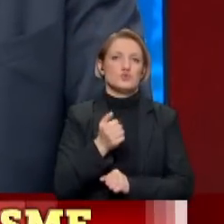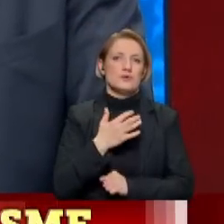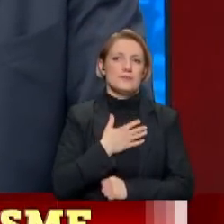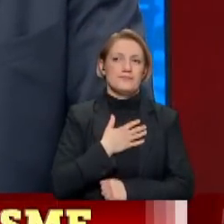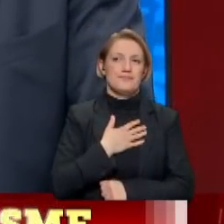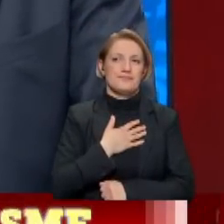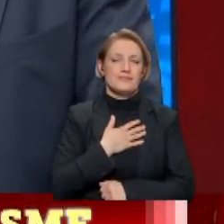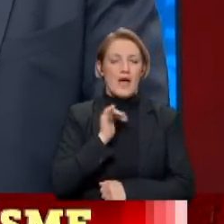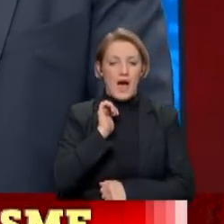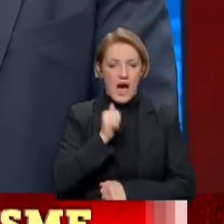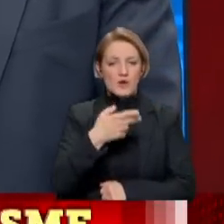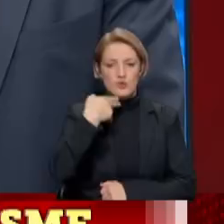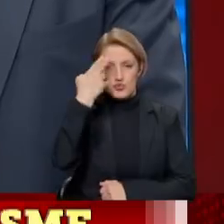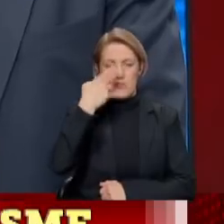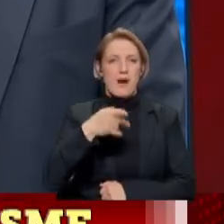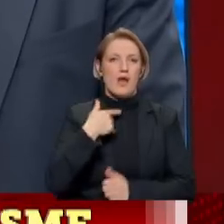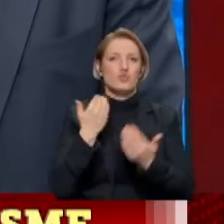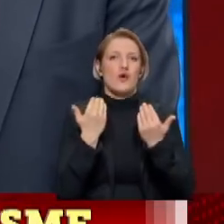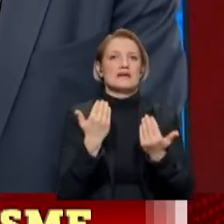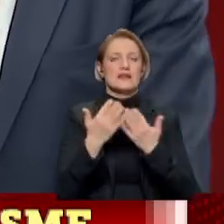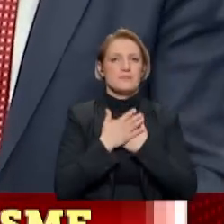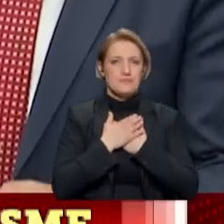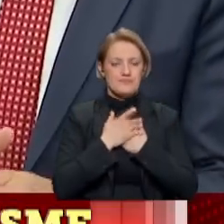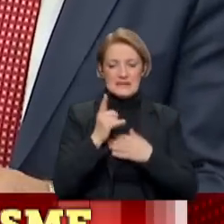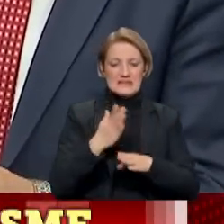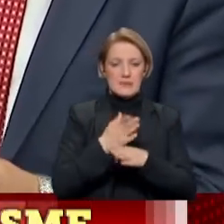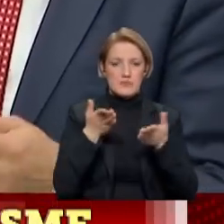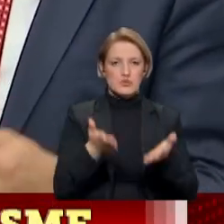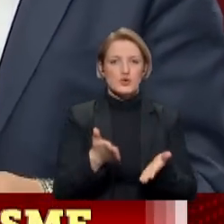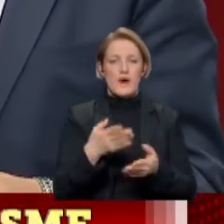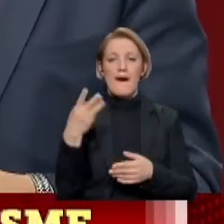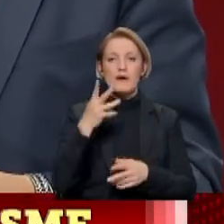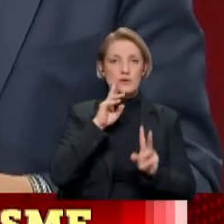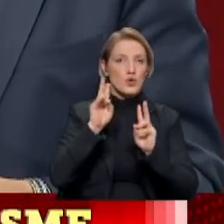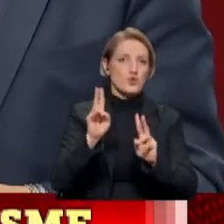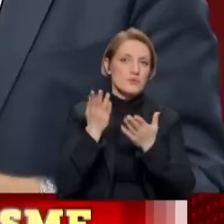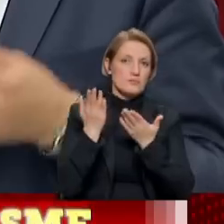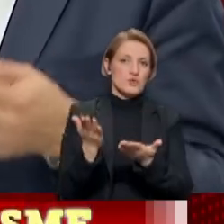ederim. Bunun bir sebebi budur. Şimdi Erdoğan da benim gördüğüm tablo bu.